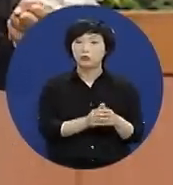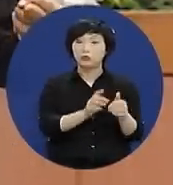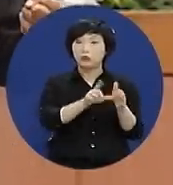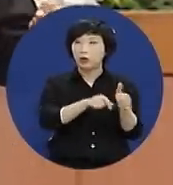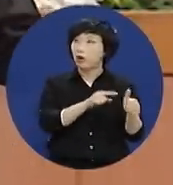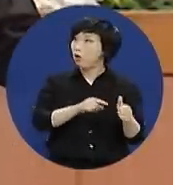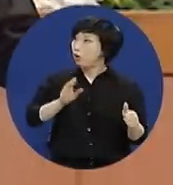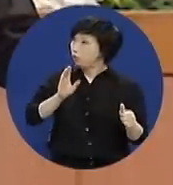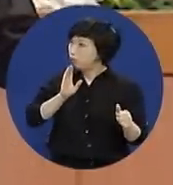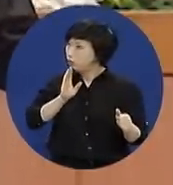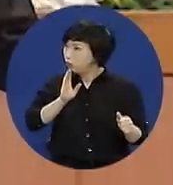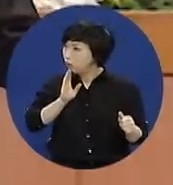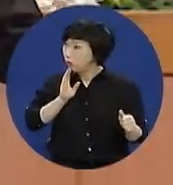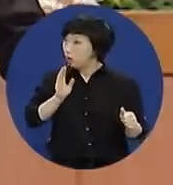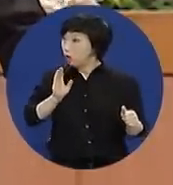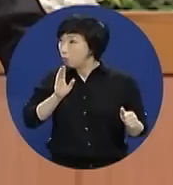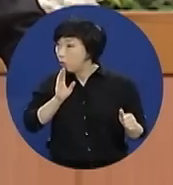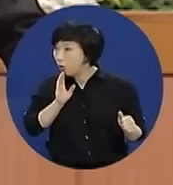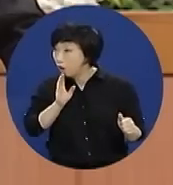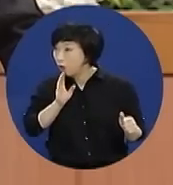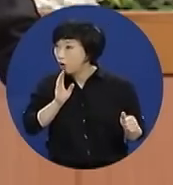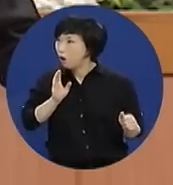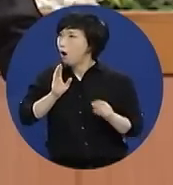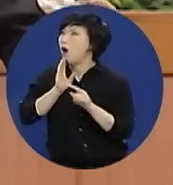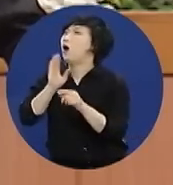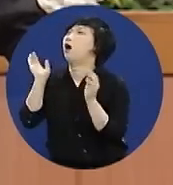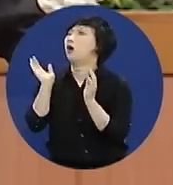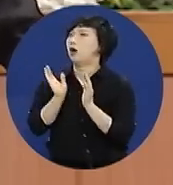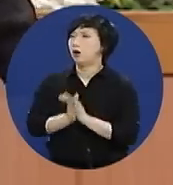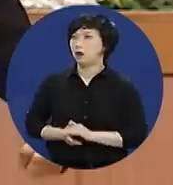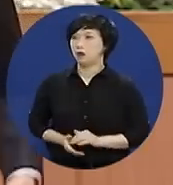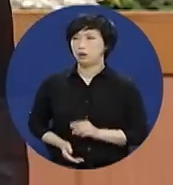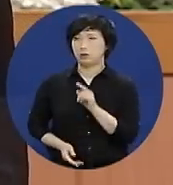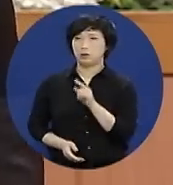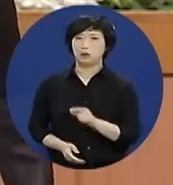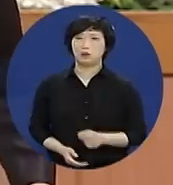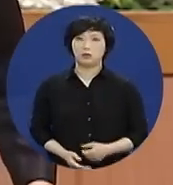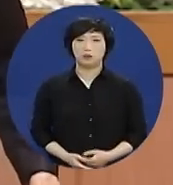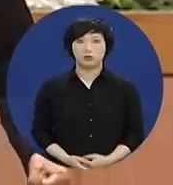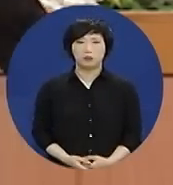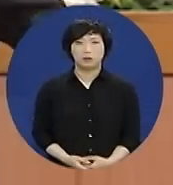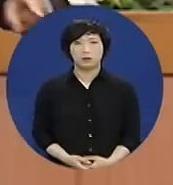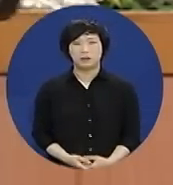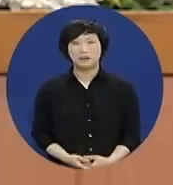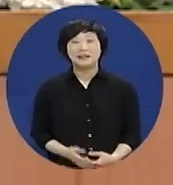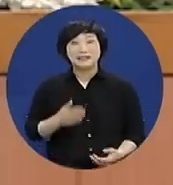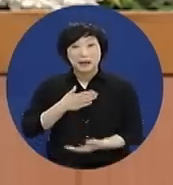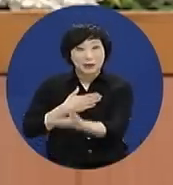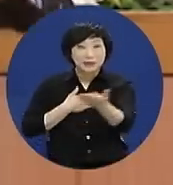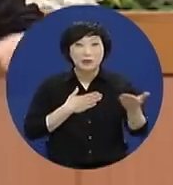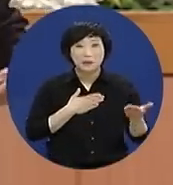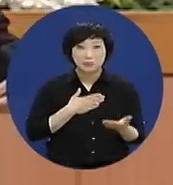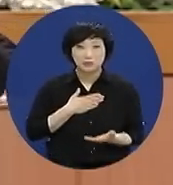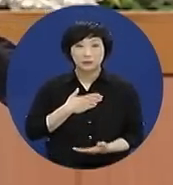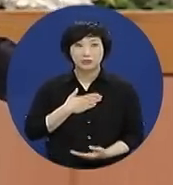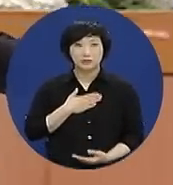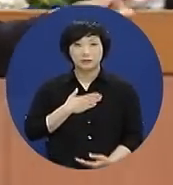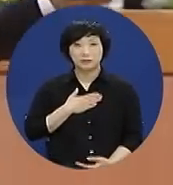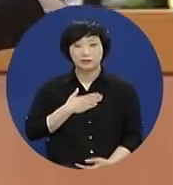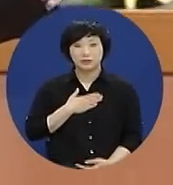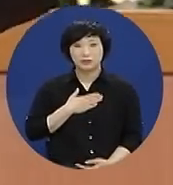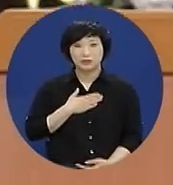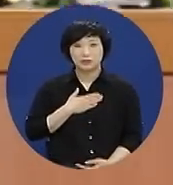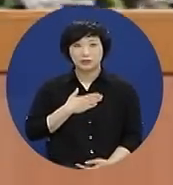のかそうなのかと思ってしまうからですですから私と皆さん